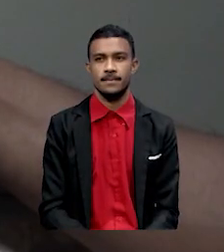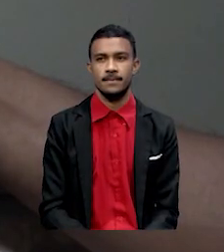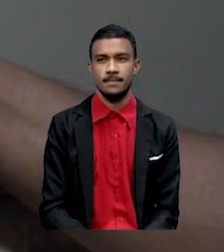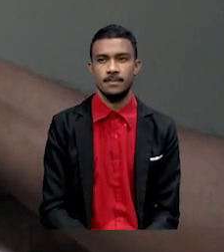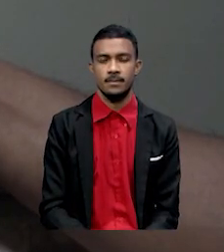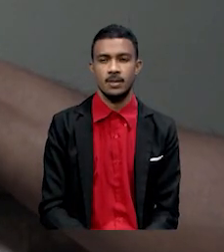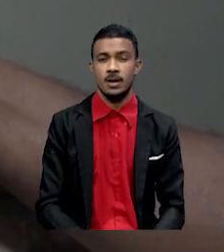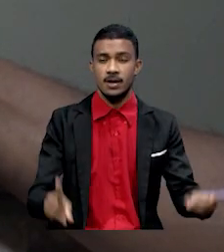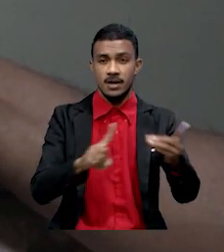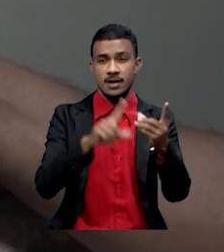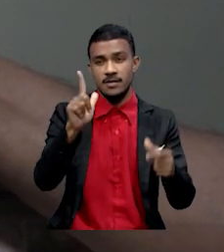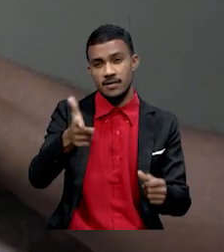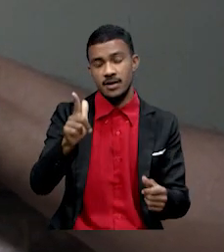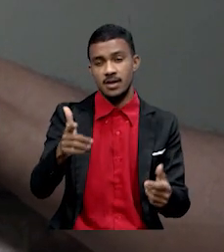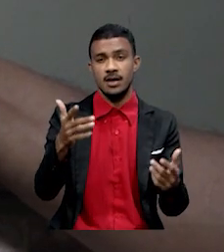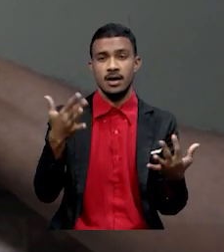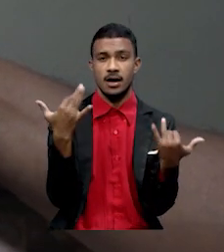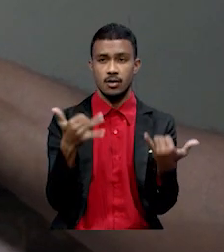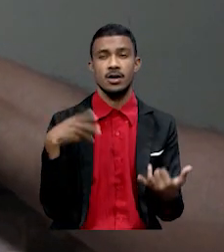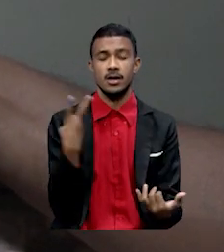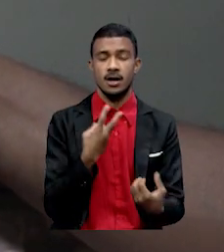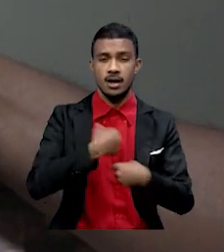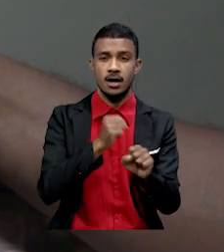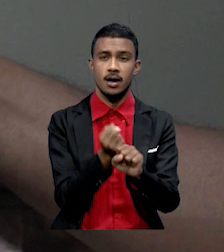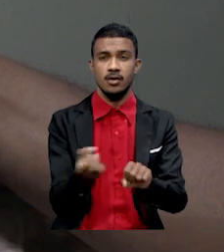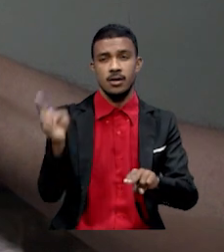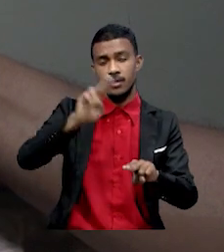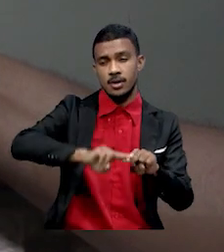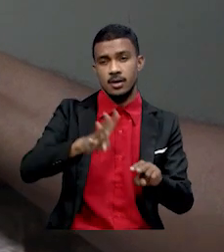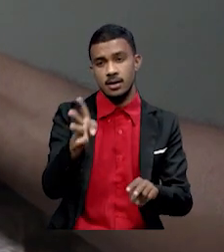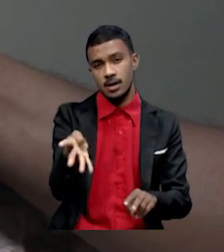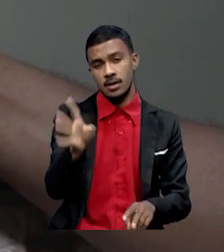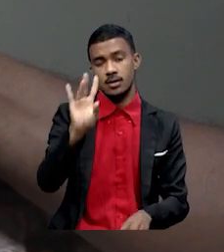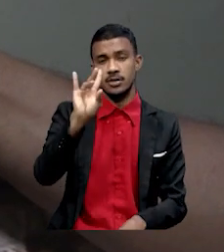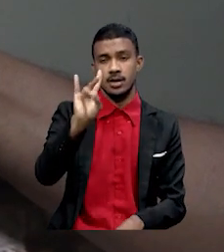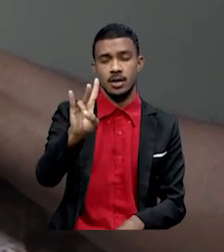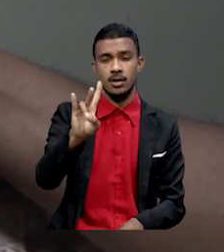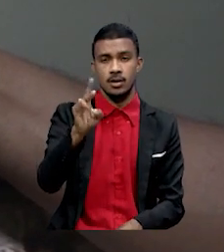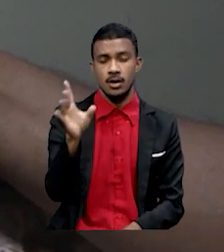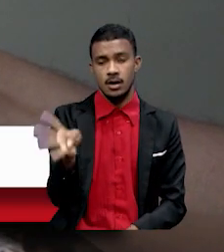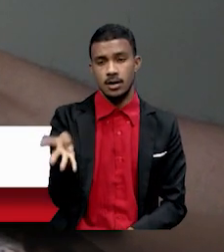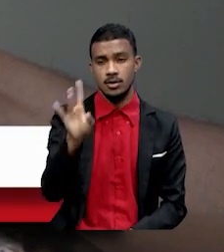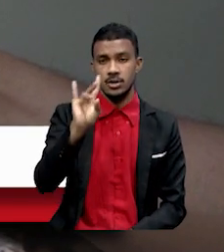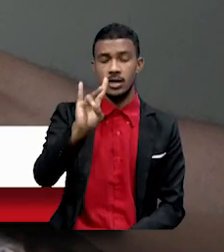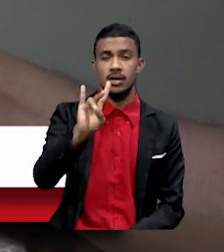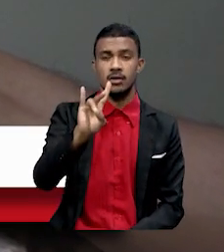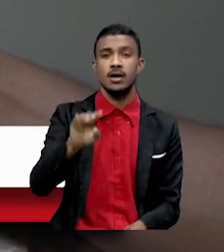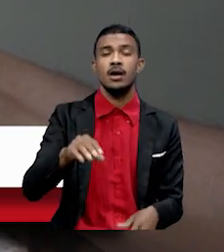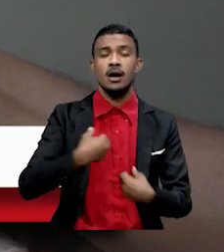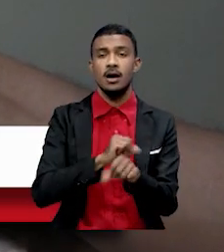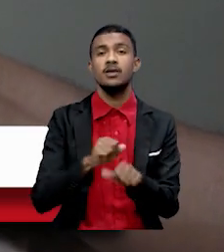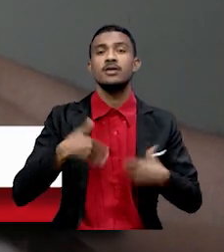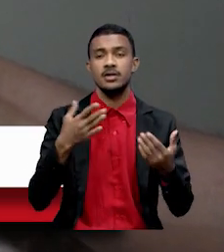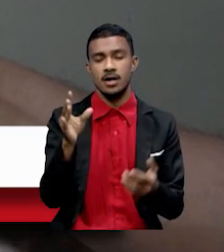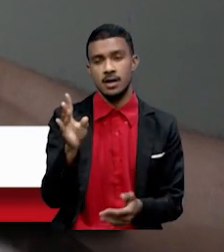Dia tinggal agora ni halo, ina hak nu resing hitu. Hak nu resing hitu ni yang hanu wensa, hak nu resing hitu ni